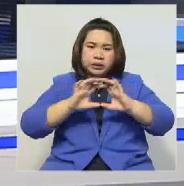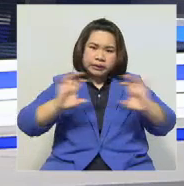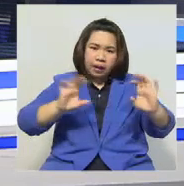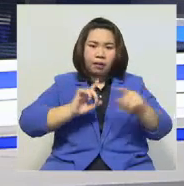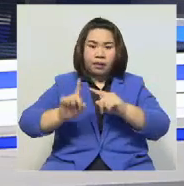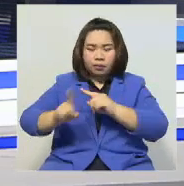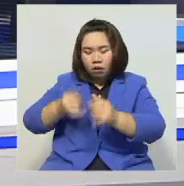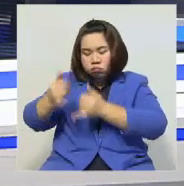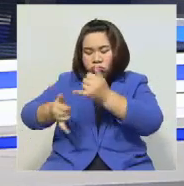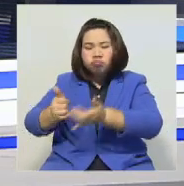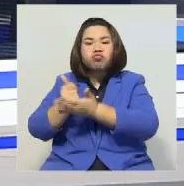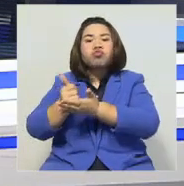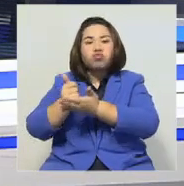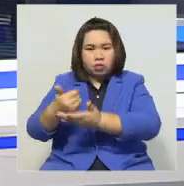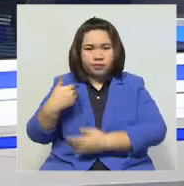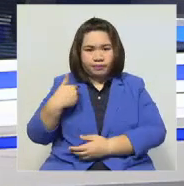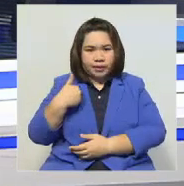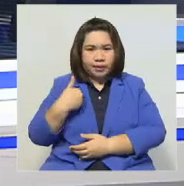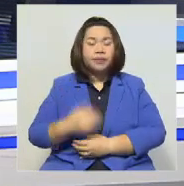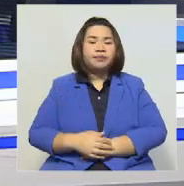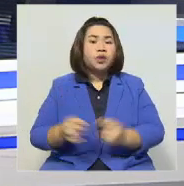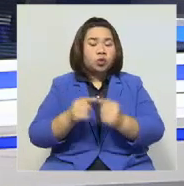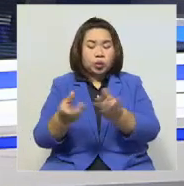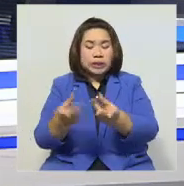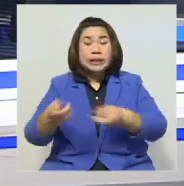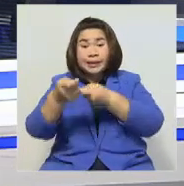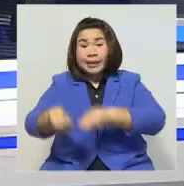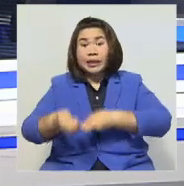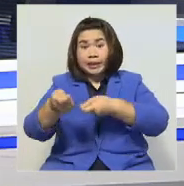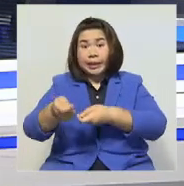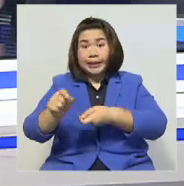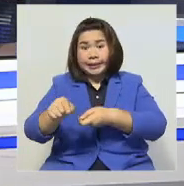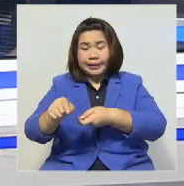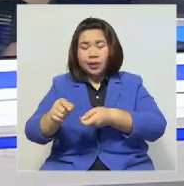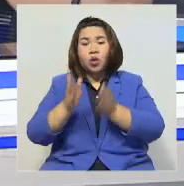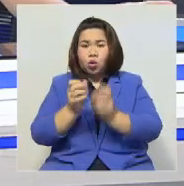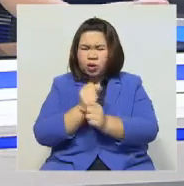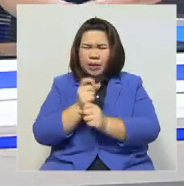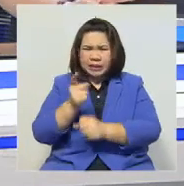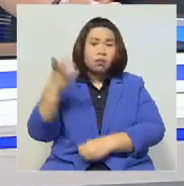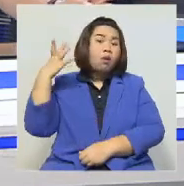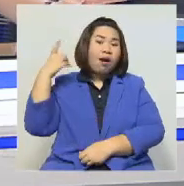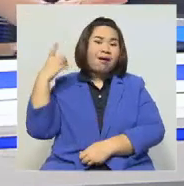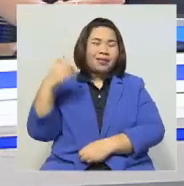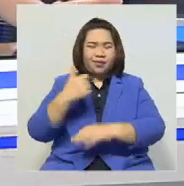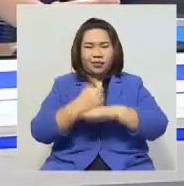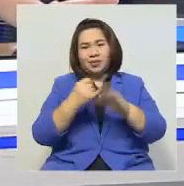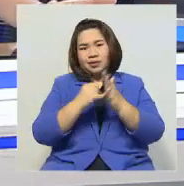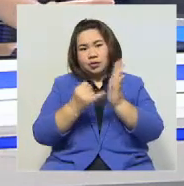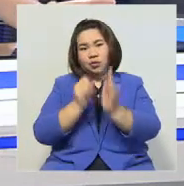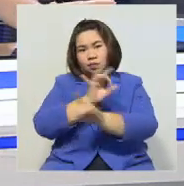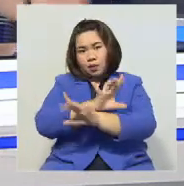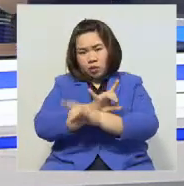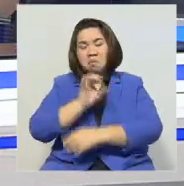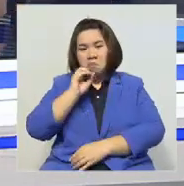ต่างๆที่เกี่ยวข้องก็ลงพื้นที่ไปให้ความช่วยเหลือพื้นที่การเกษตรที่ได้รับผลกระทบเจ้าหน้าที่ตั้งแต่เมื่อวานแล้วที่ผู้ว่าราชการจังหวัดเพชร